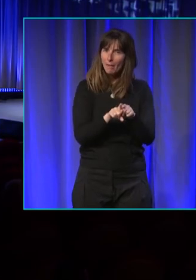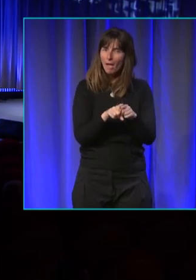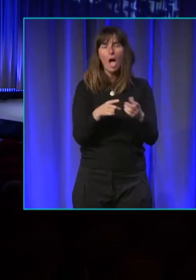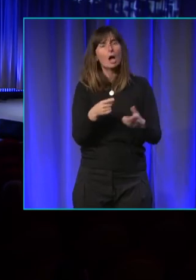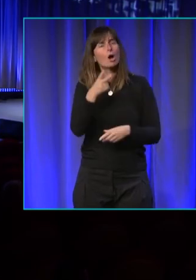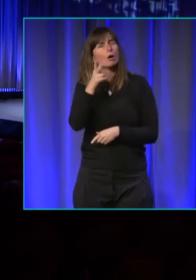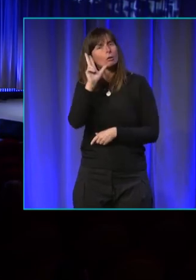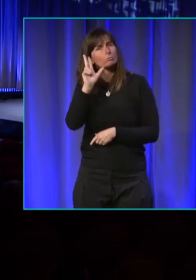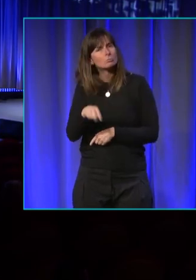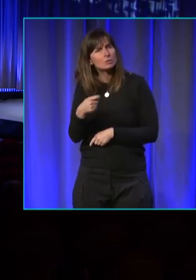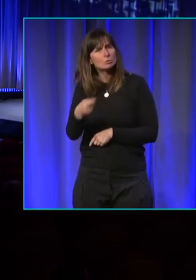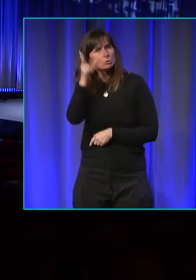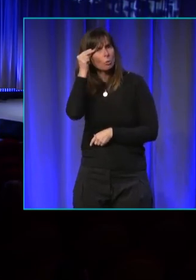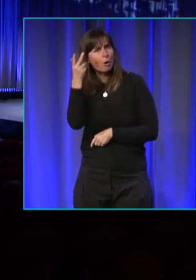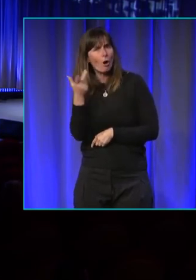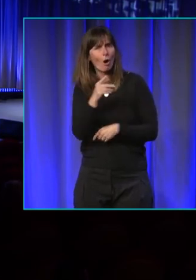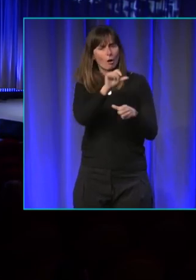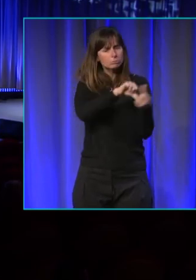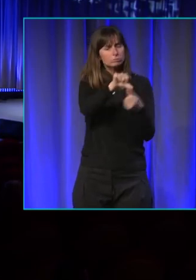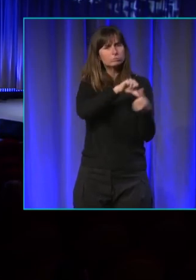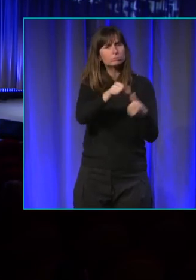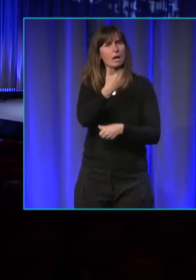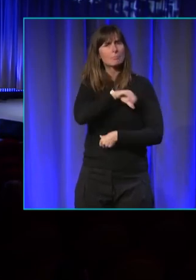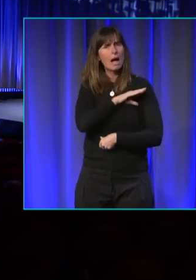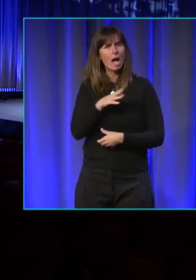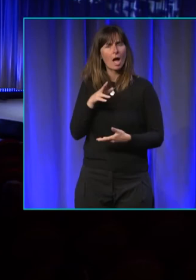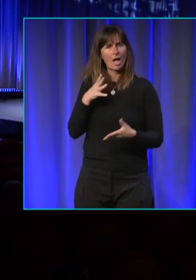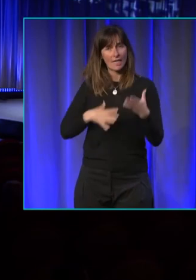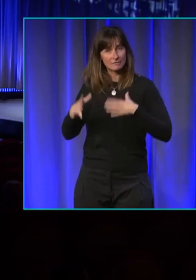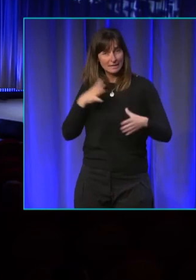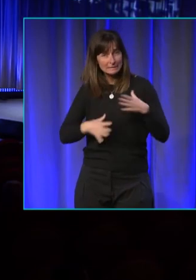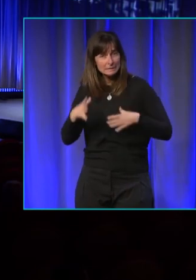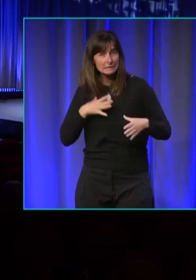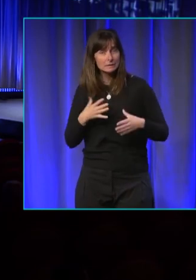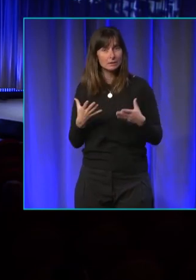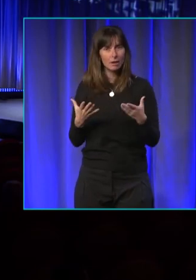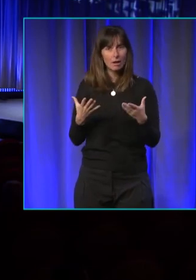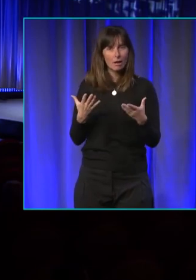fatigue, de l'épuisement... une question de récupération